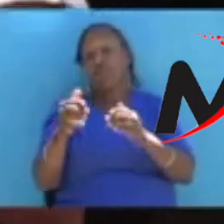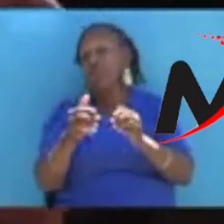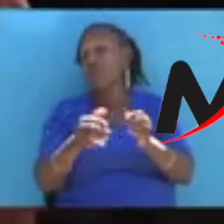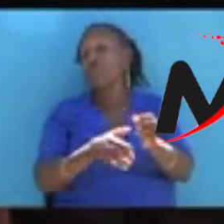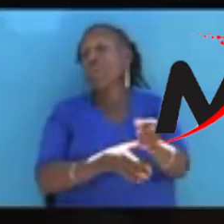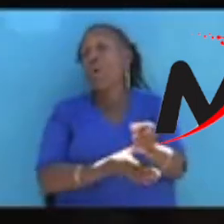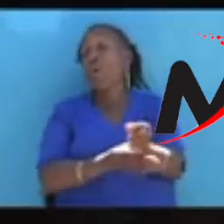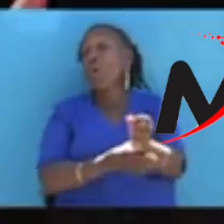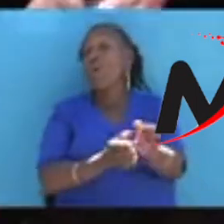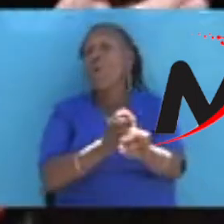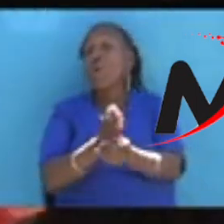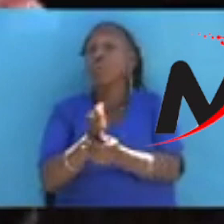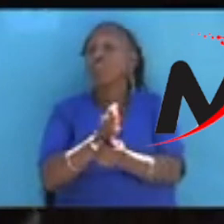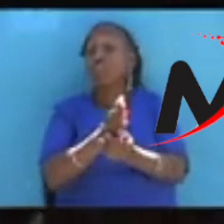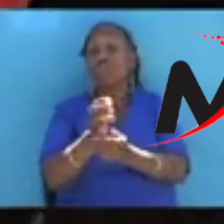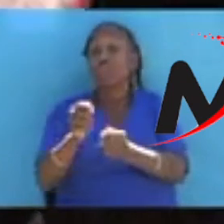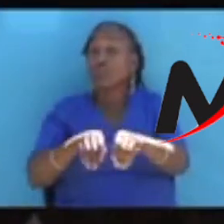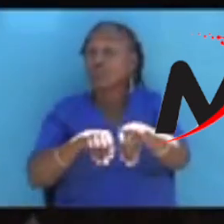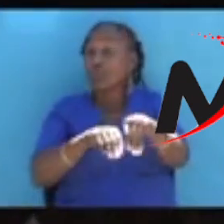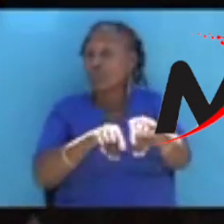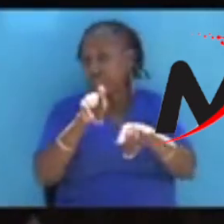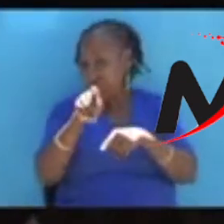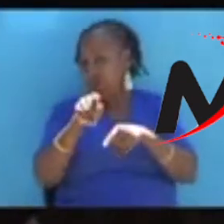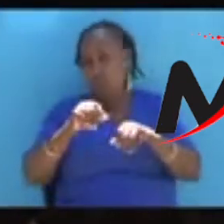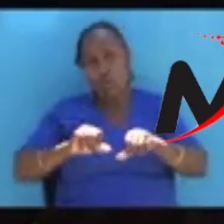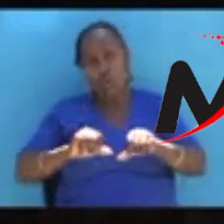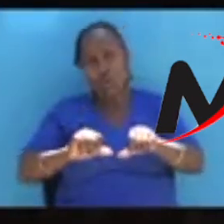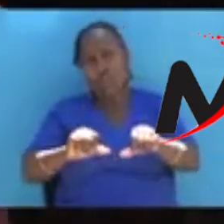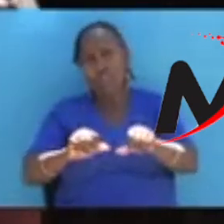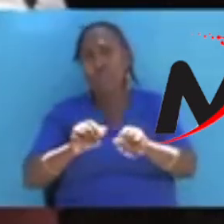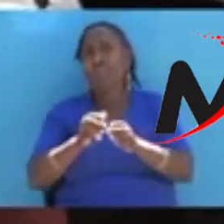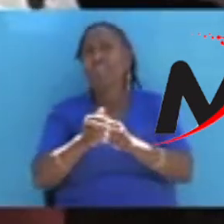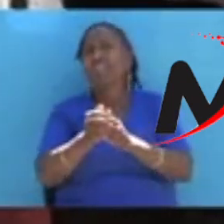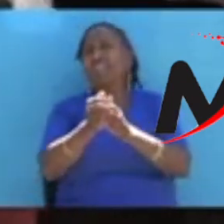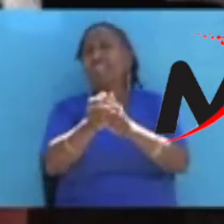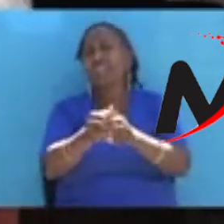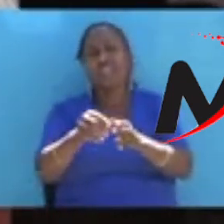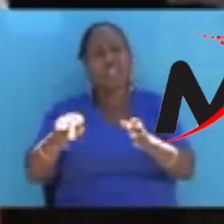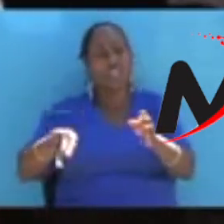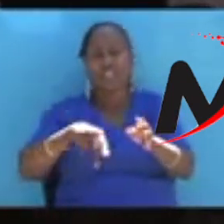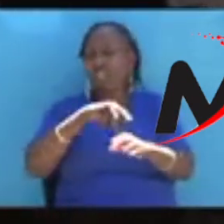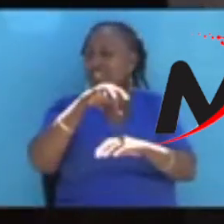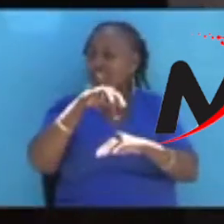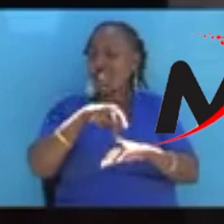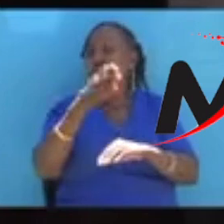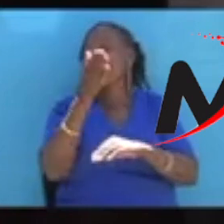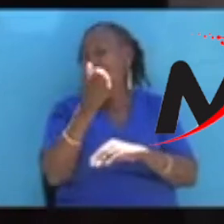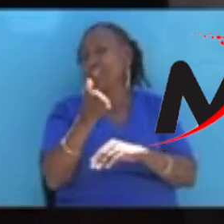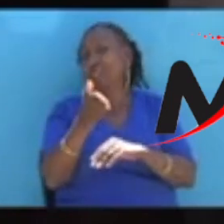nyuma, uendelee kupeleka nchi yetu mbele. Unga tumeona ya